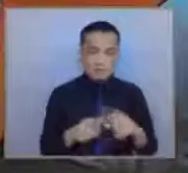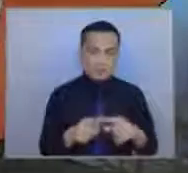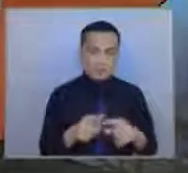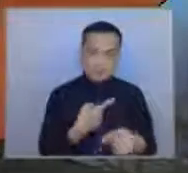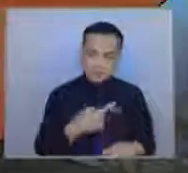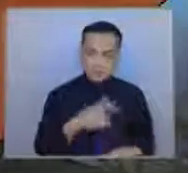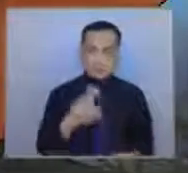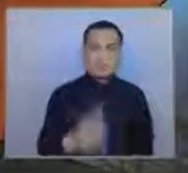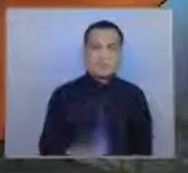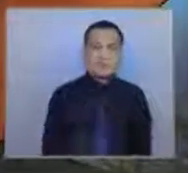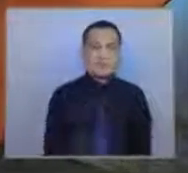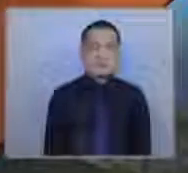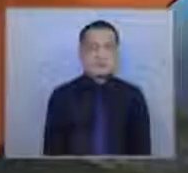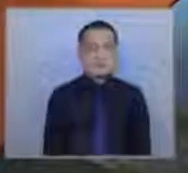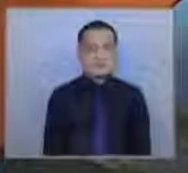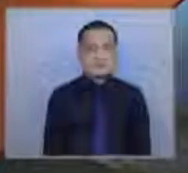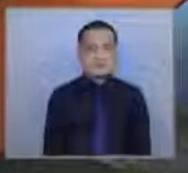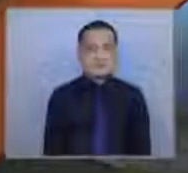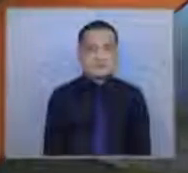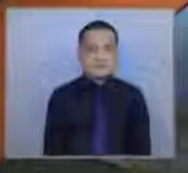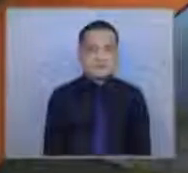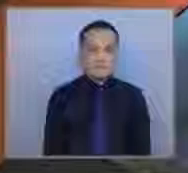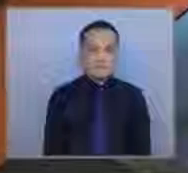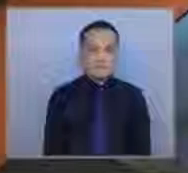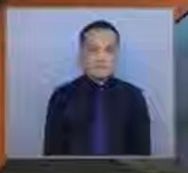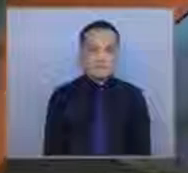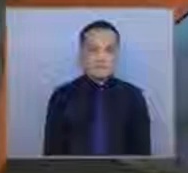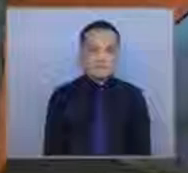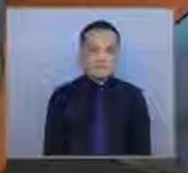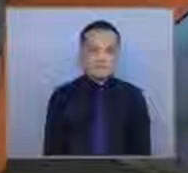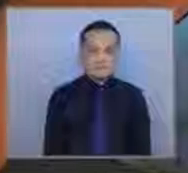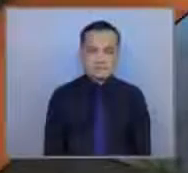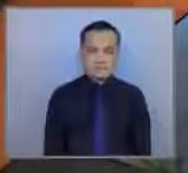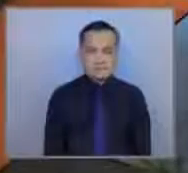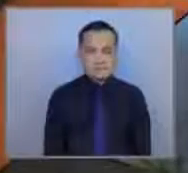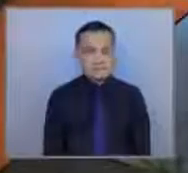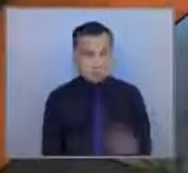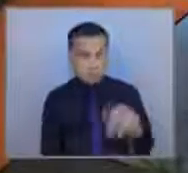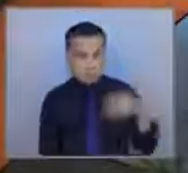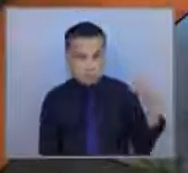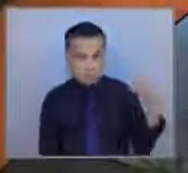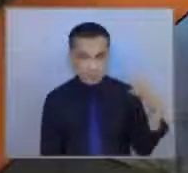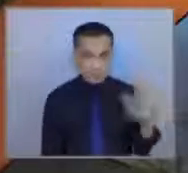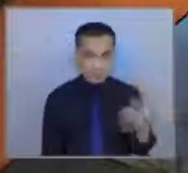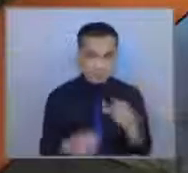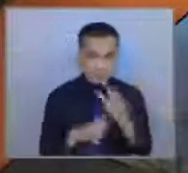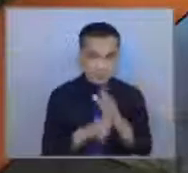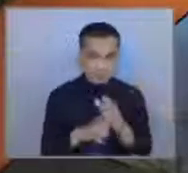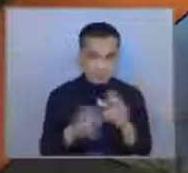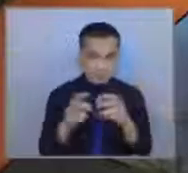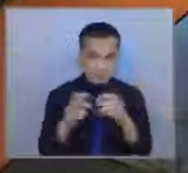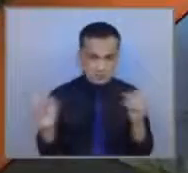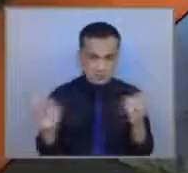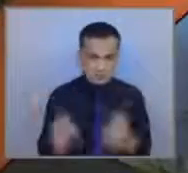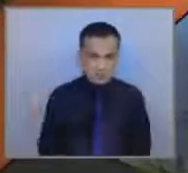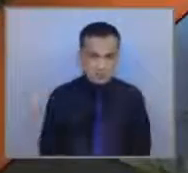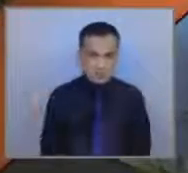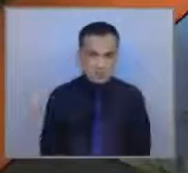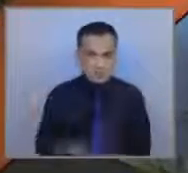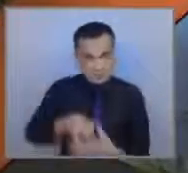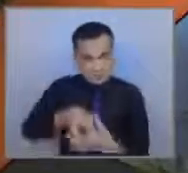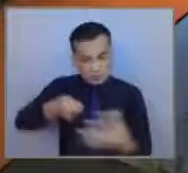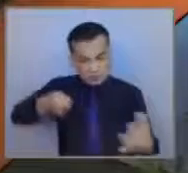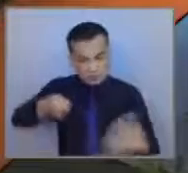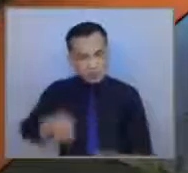na. Coach, halimbawa ang opponent mo no, nagkataon eh may kutsilyo. Is it